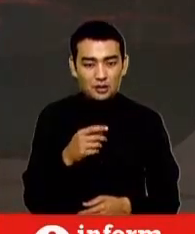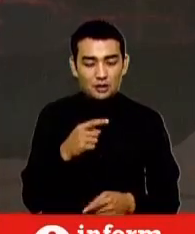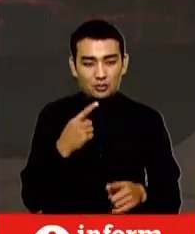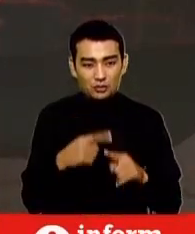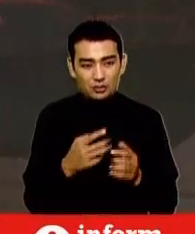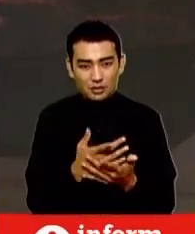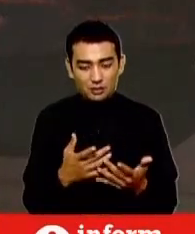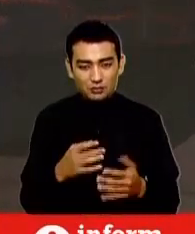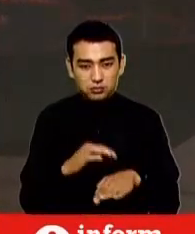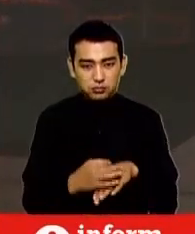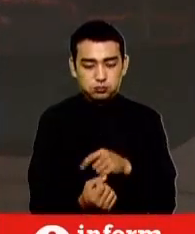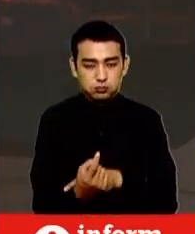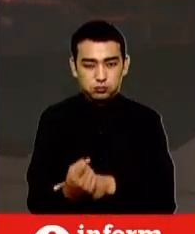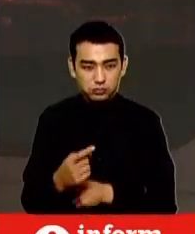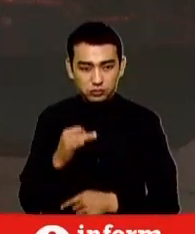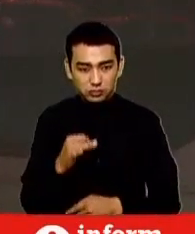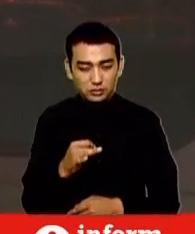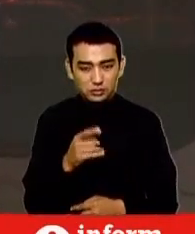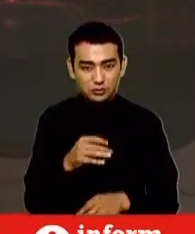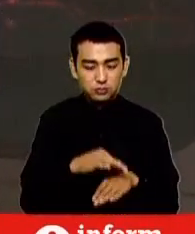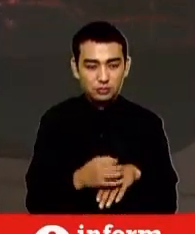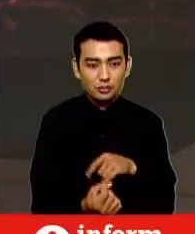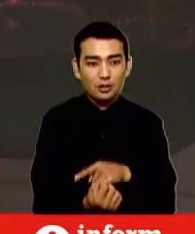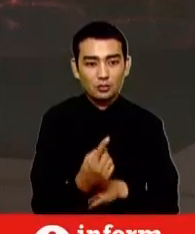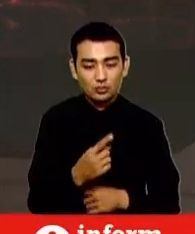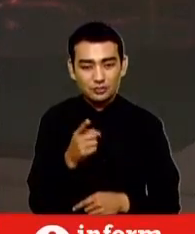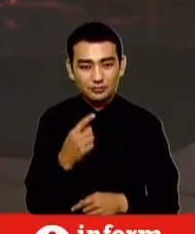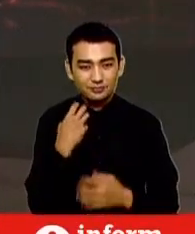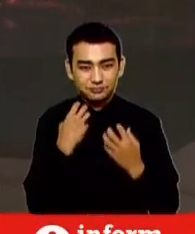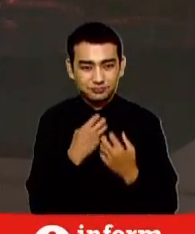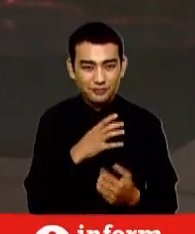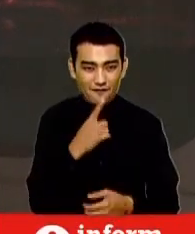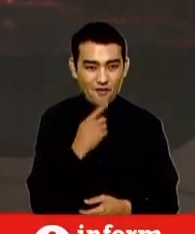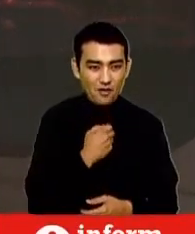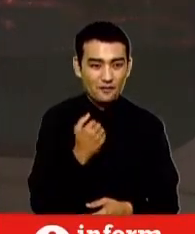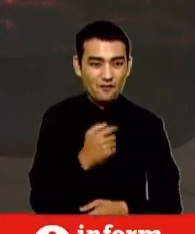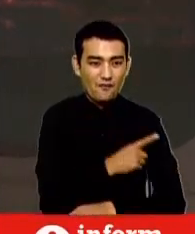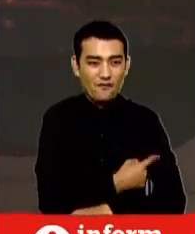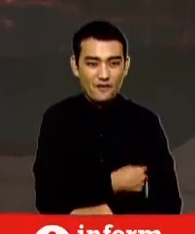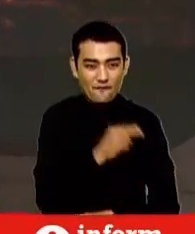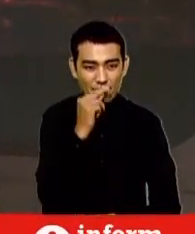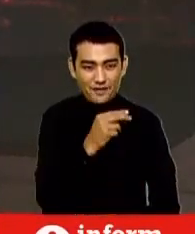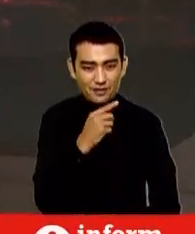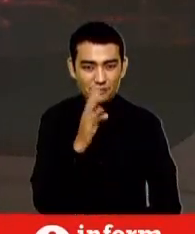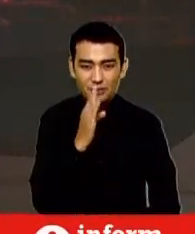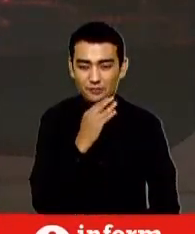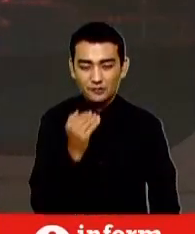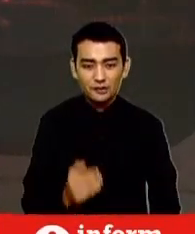ағзалары сыр берген. Бұған болмашы ауруды асқындырып алған әскери бөлімнің дәрігерлері кінәлі дейді анасы.